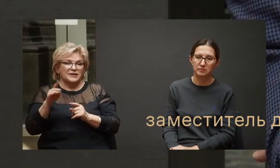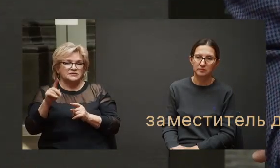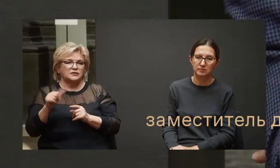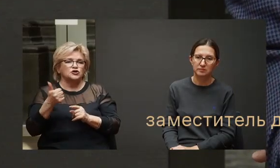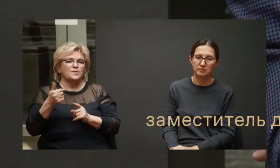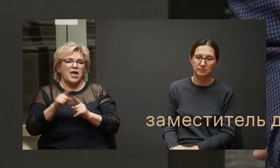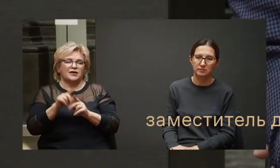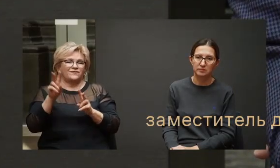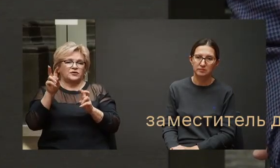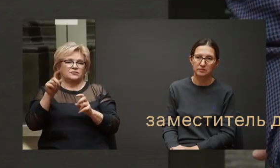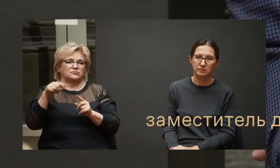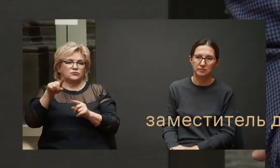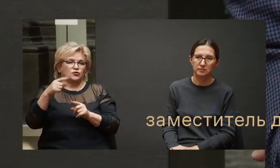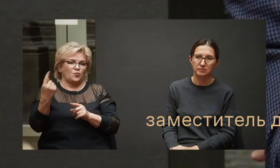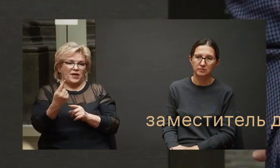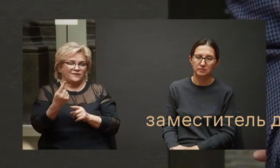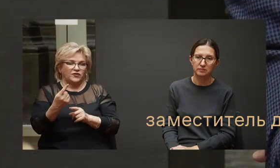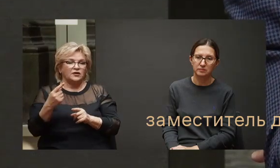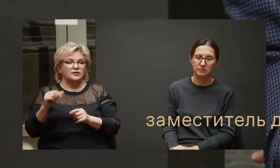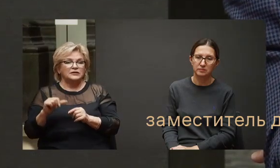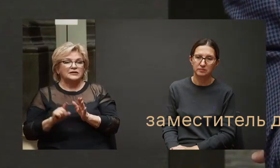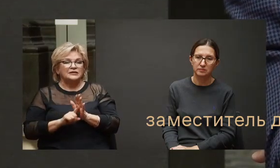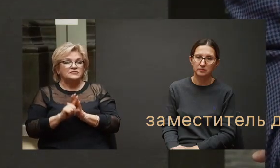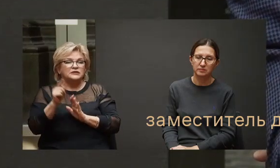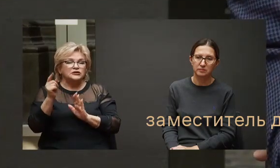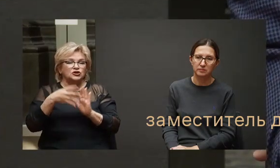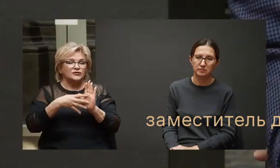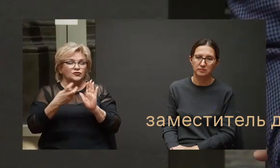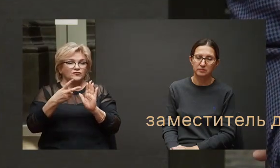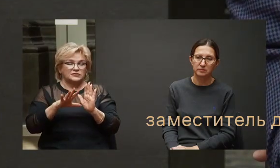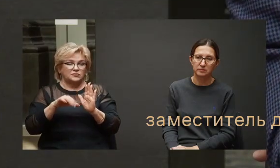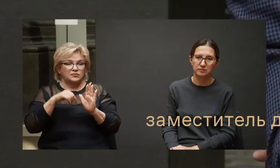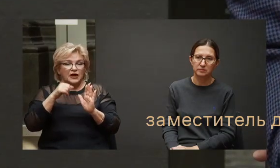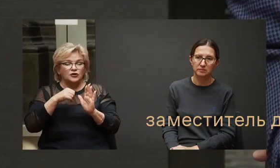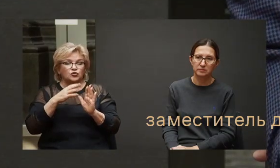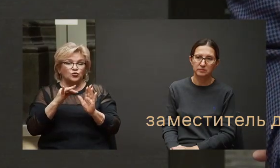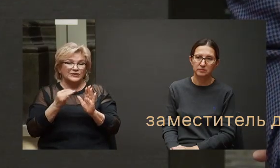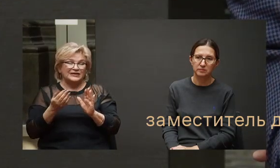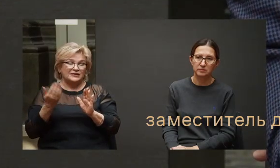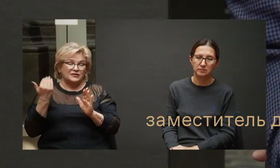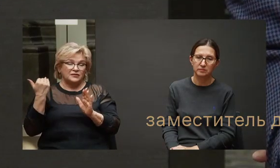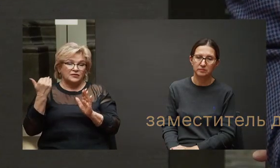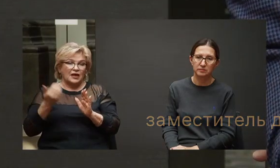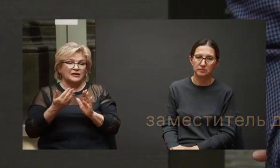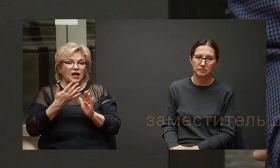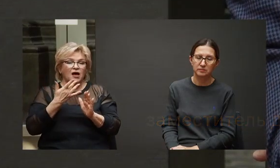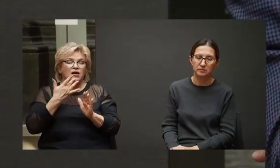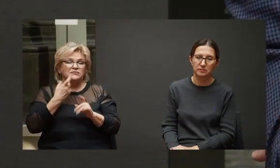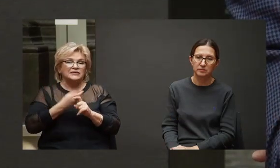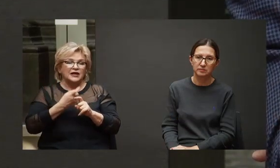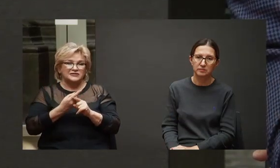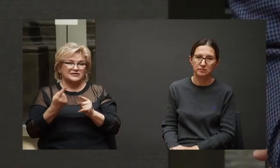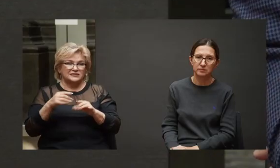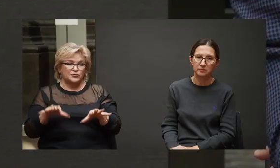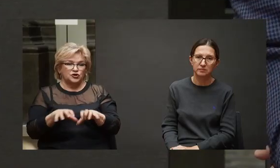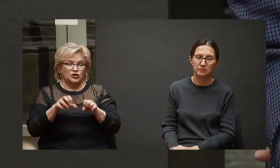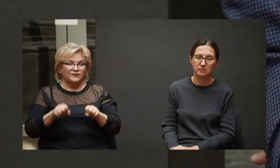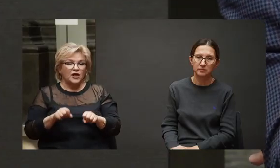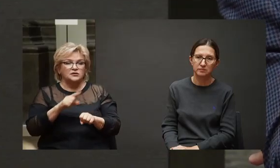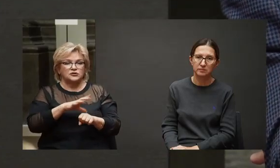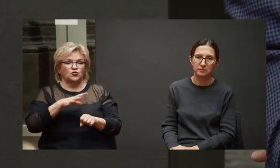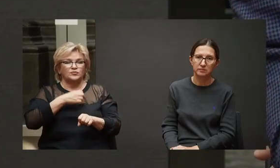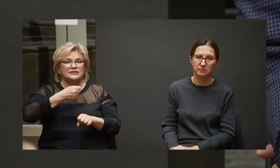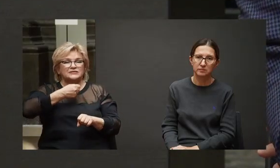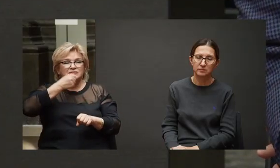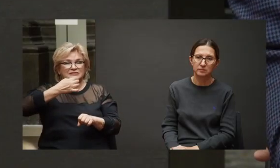первых номеров. Он скончался в 1929 году, и когда нацисты пришли к власти, он был старшим